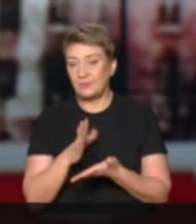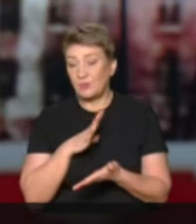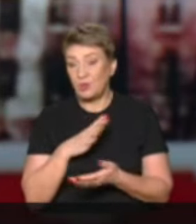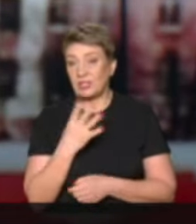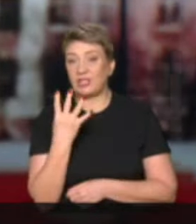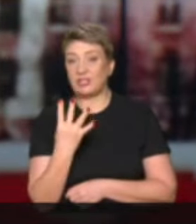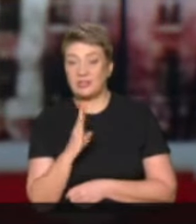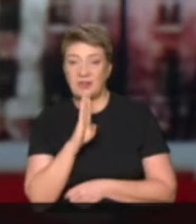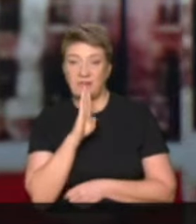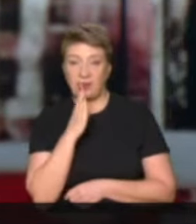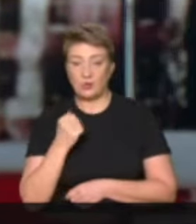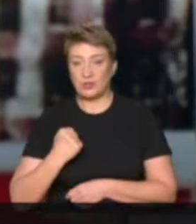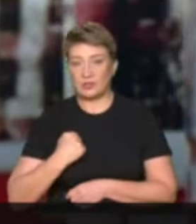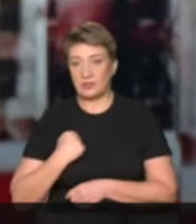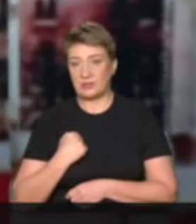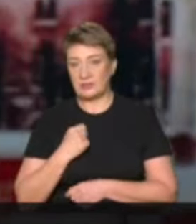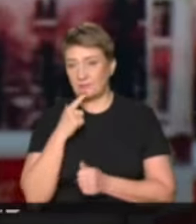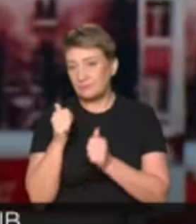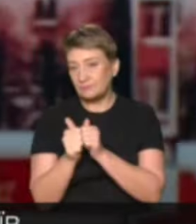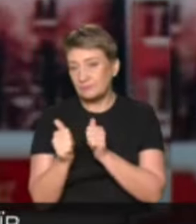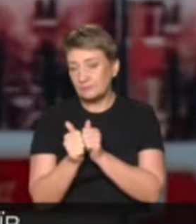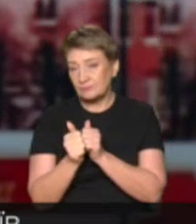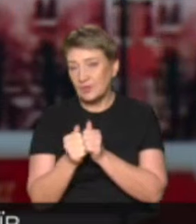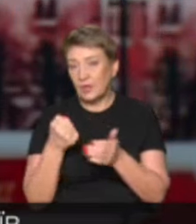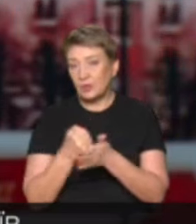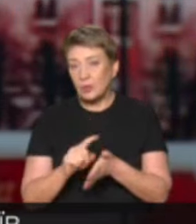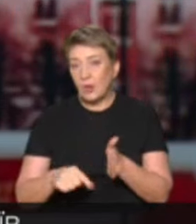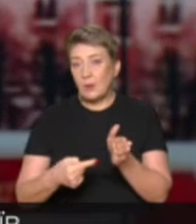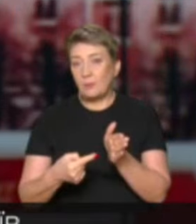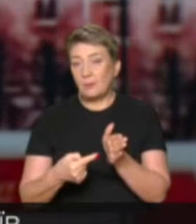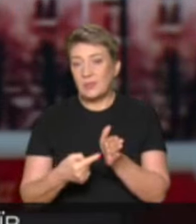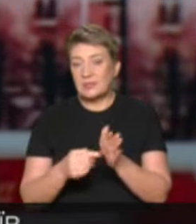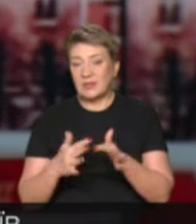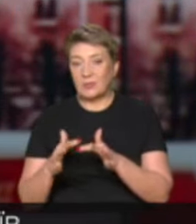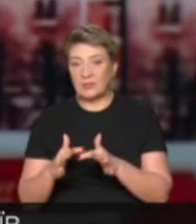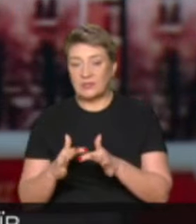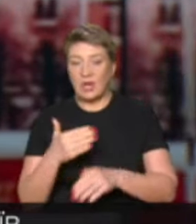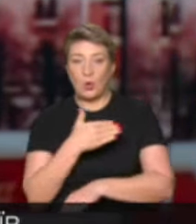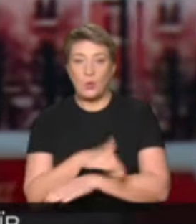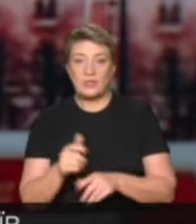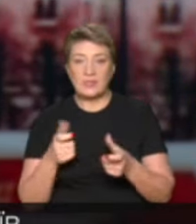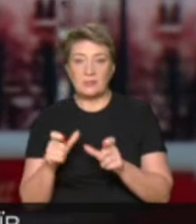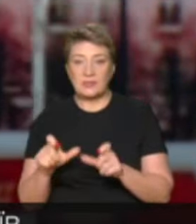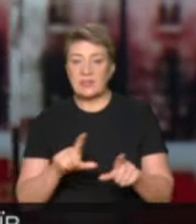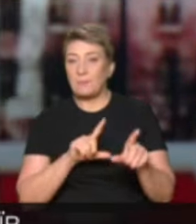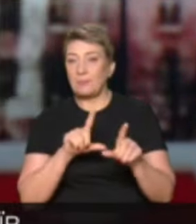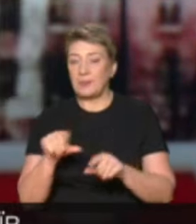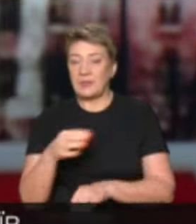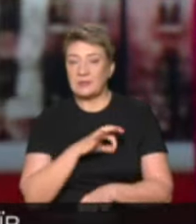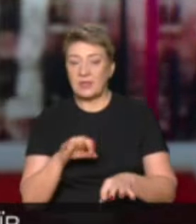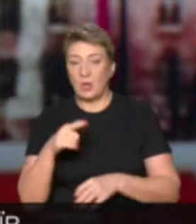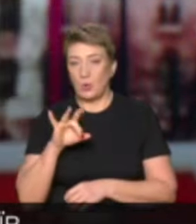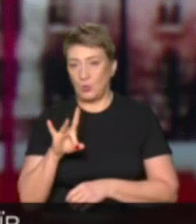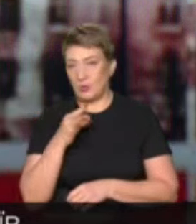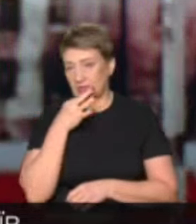ворожих солдат. Прилеглі до місця події вулиці перекрили. Приїхало декілька автомобілів з медиками. У ГУР зазначили, що